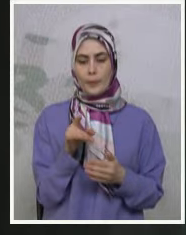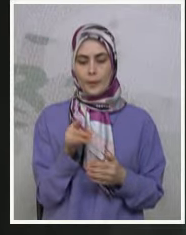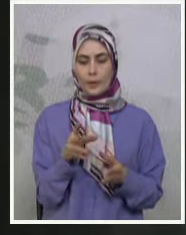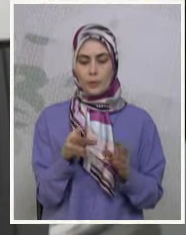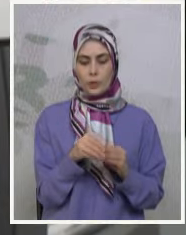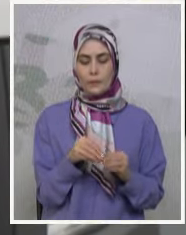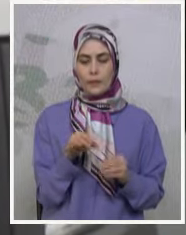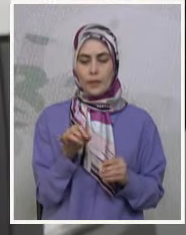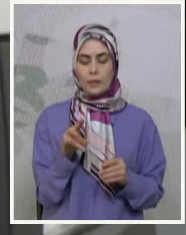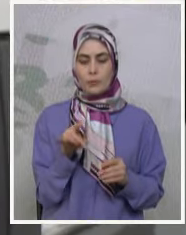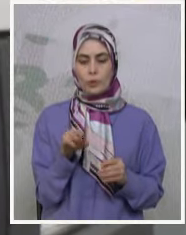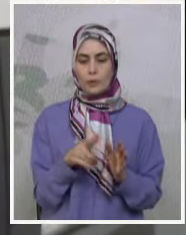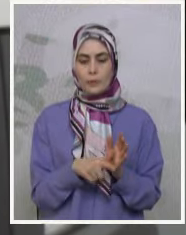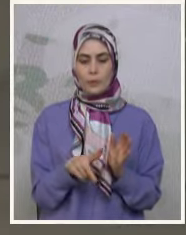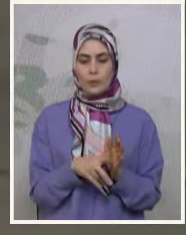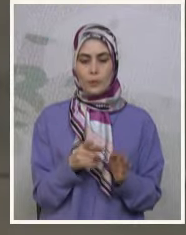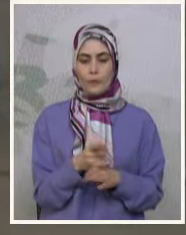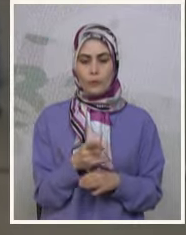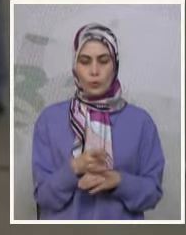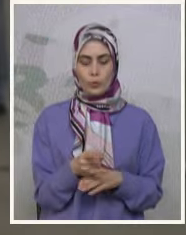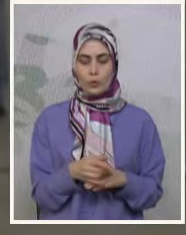транспорта на 78 автобусов.